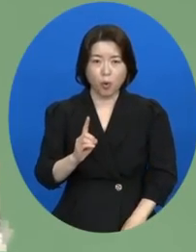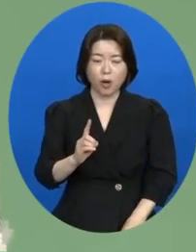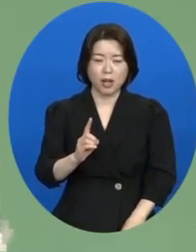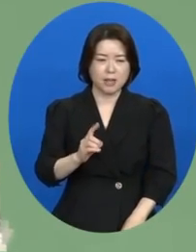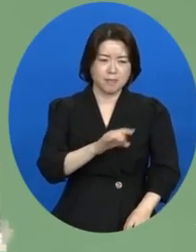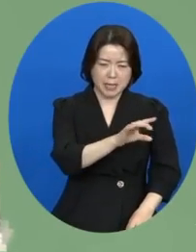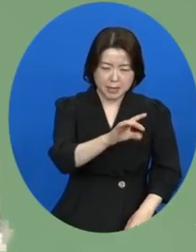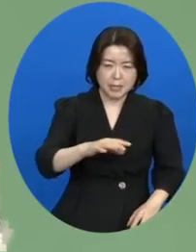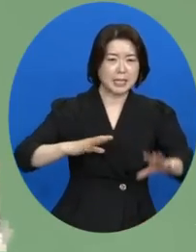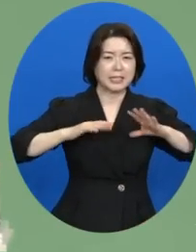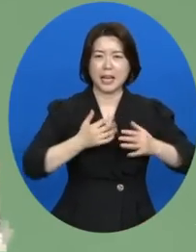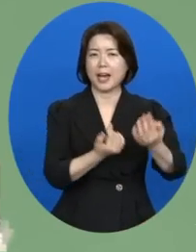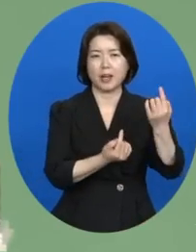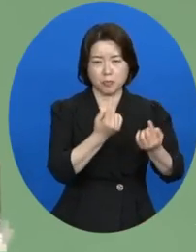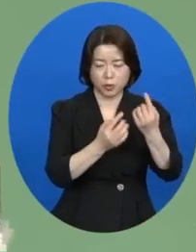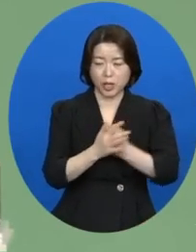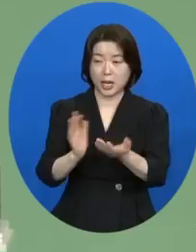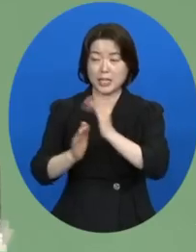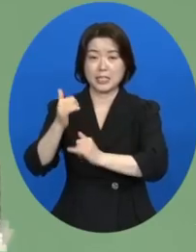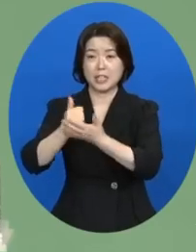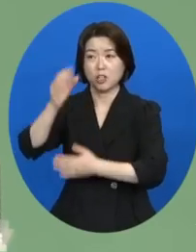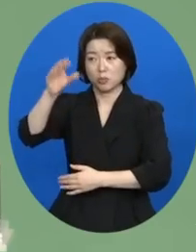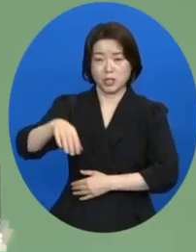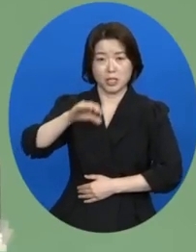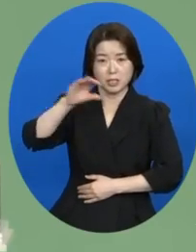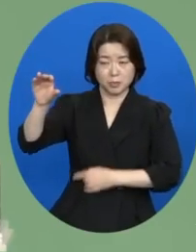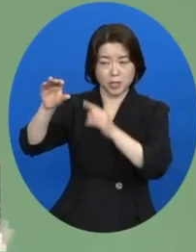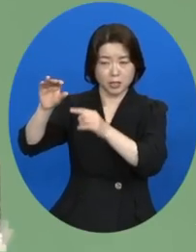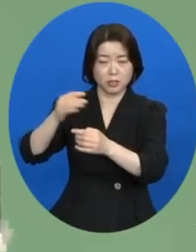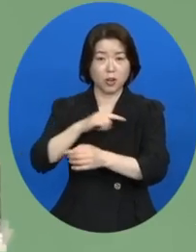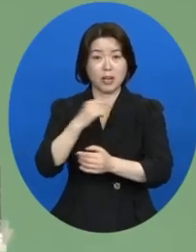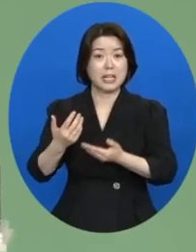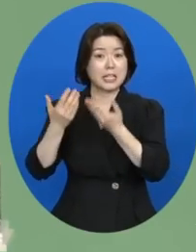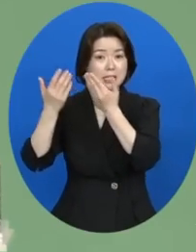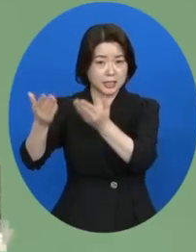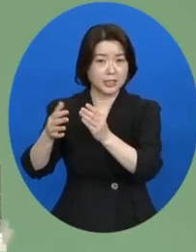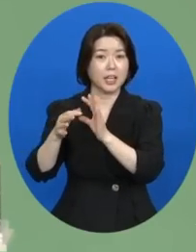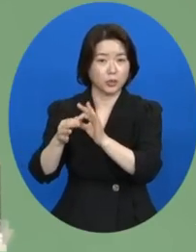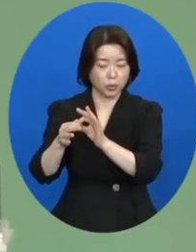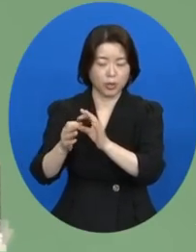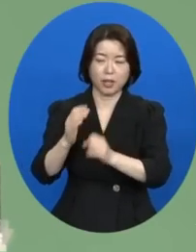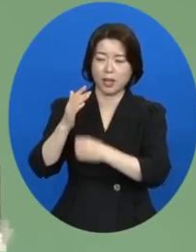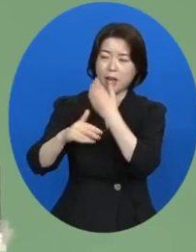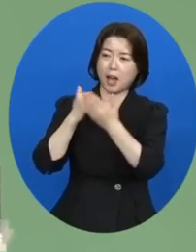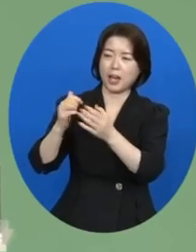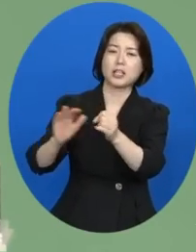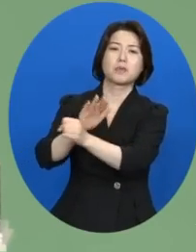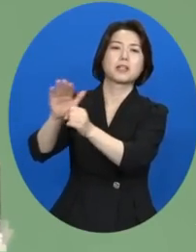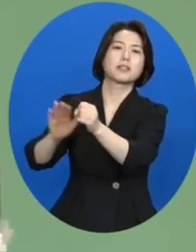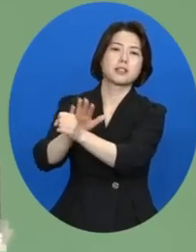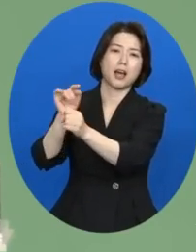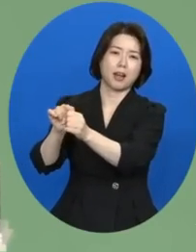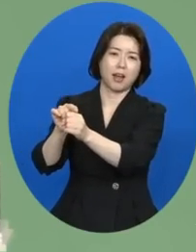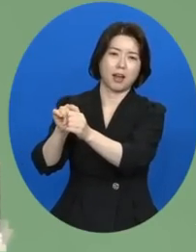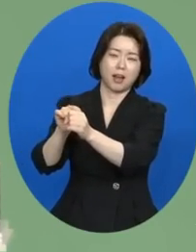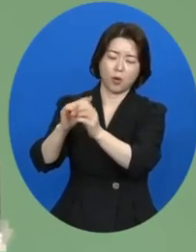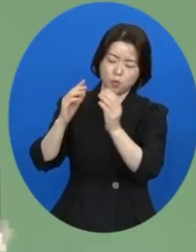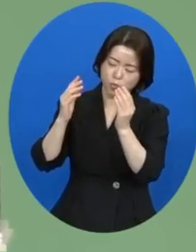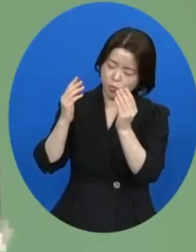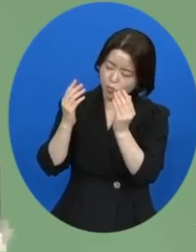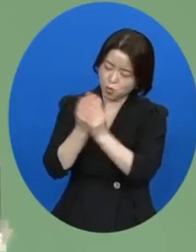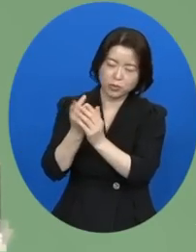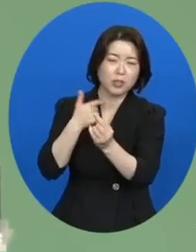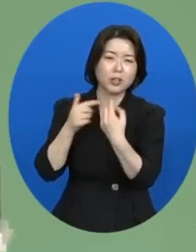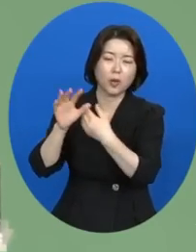것보다 예수님의 십자가의 희생을 통해 하느님의 사랑을 온전히